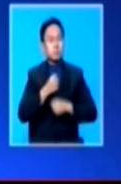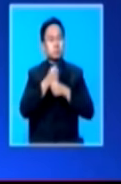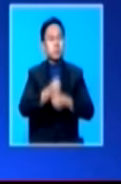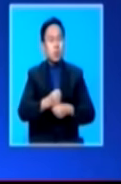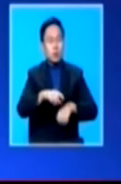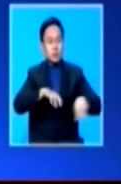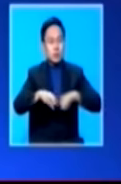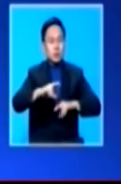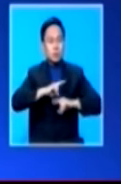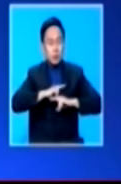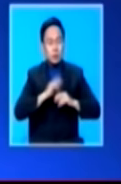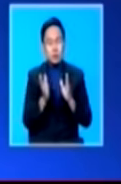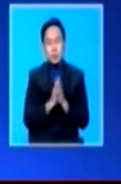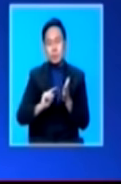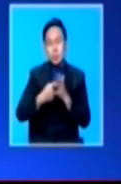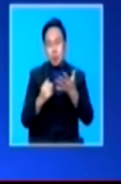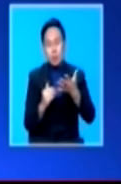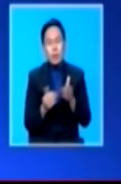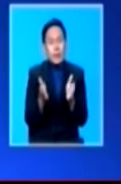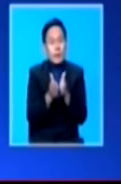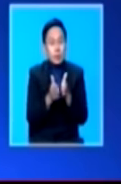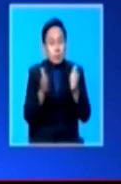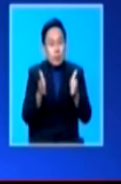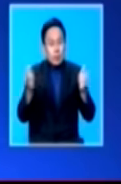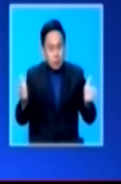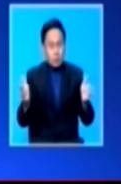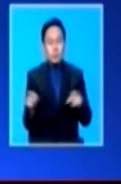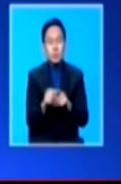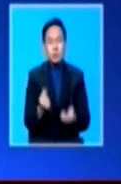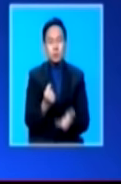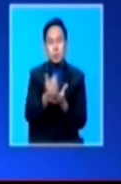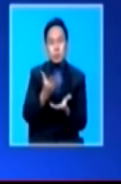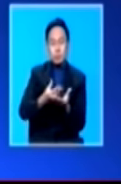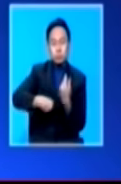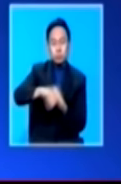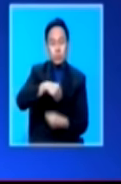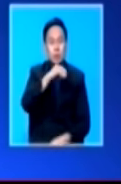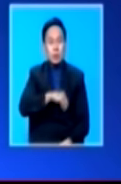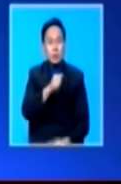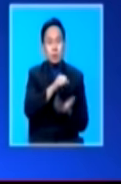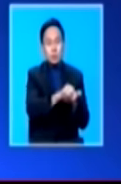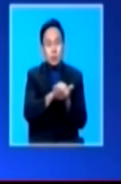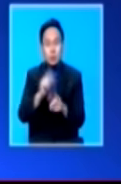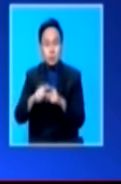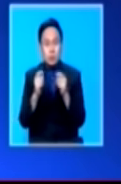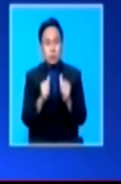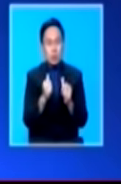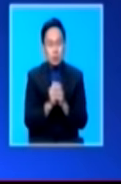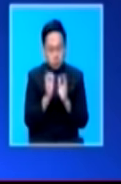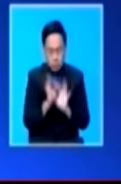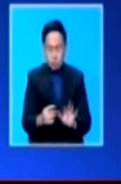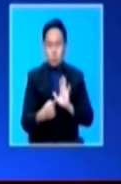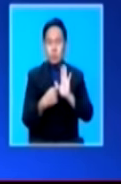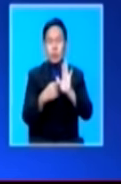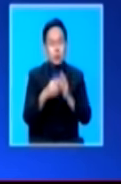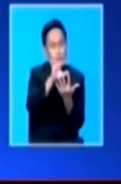ตั้งแต่ระดับเล็กกลางใหญ่ทั้งนี้เพื่อให้เกิดการจ้างงานสร้างรายได้จากการขายสินค้าและบริการที่จะเป็นทางเลือกใหม่ของตลาดนะ